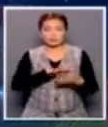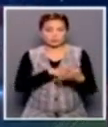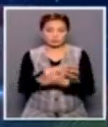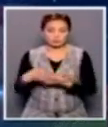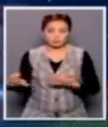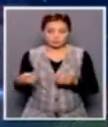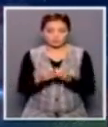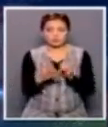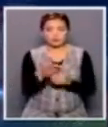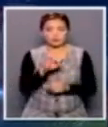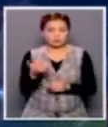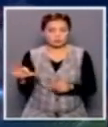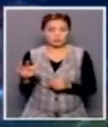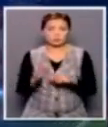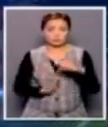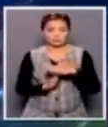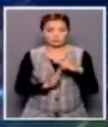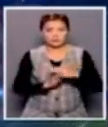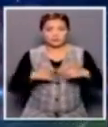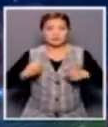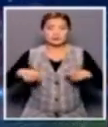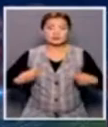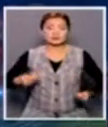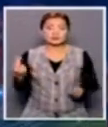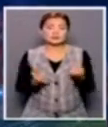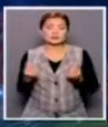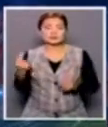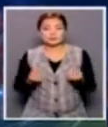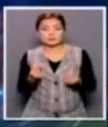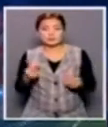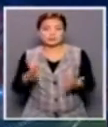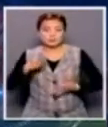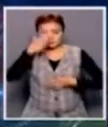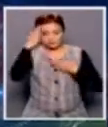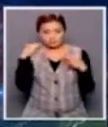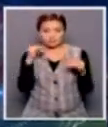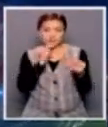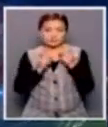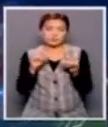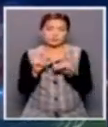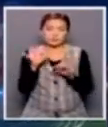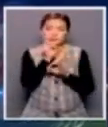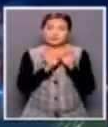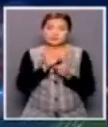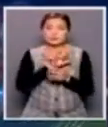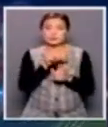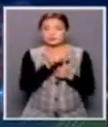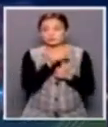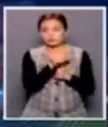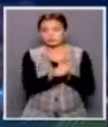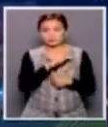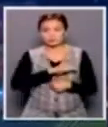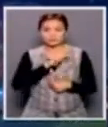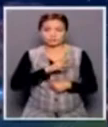уақыты 15:00-мен шектеледі. Сауда ойын-сауық орталықтарының азық-түлік бөлімдері мен дәріханаларды қоспағанда